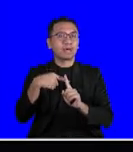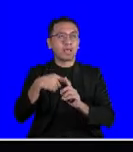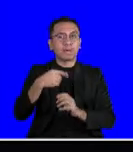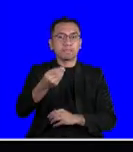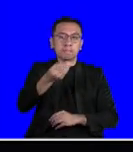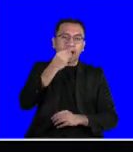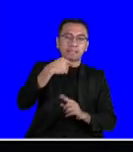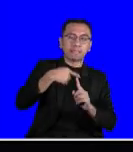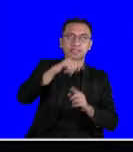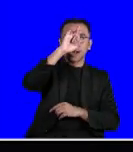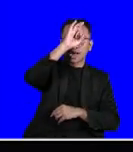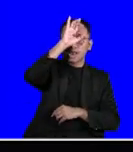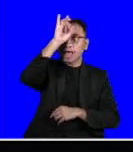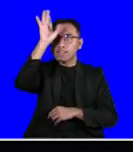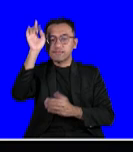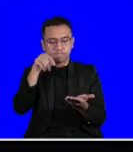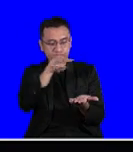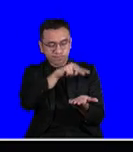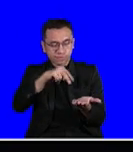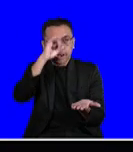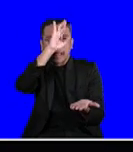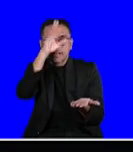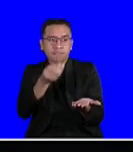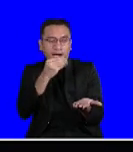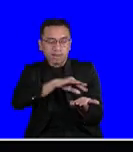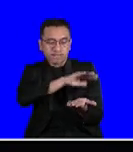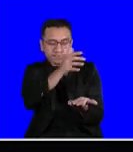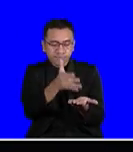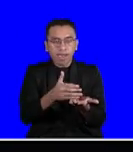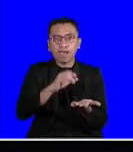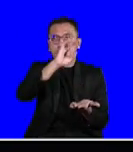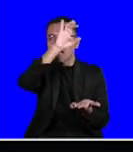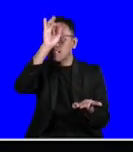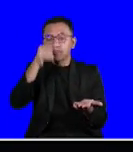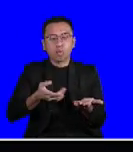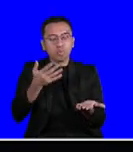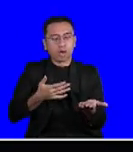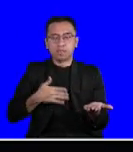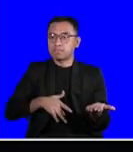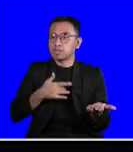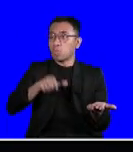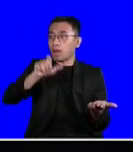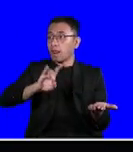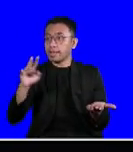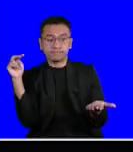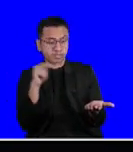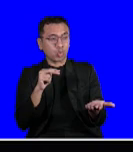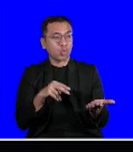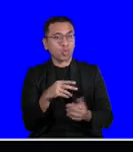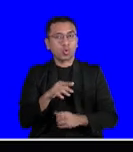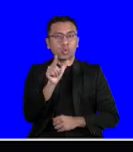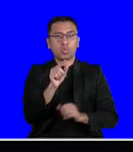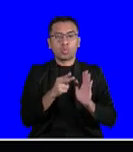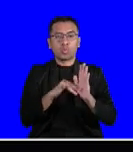kita akan memiliki keunikan yang memang mungkin akan sangat kena atau sangat